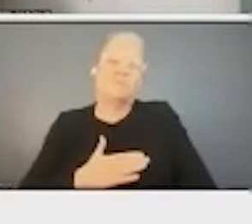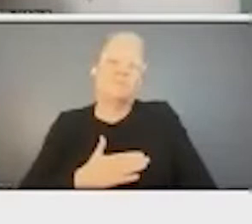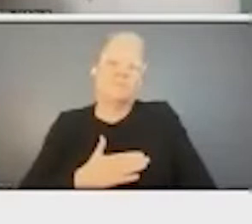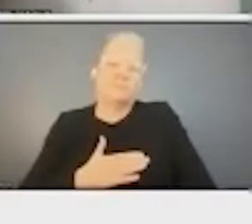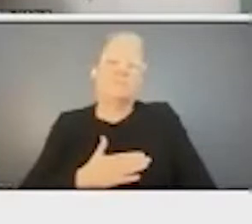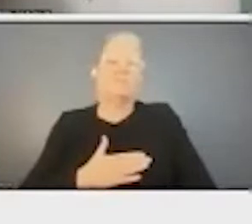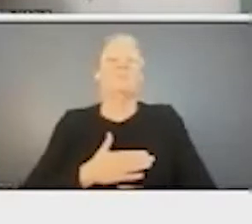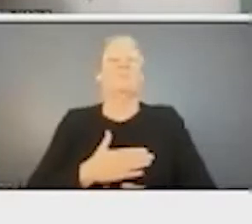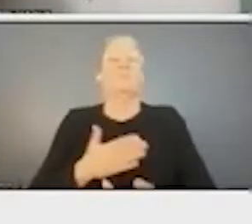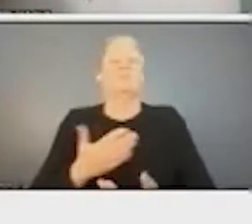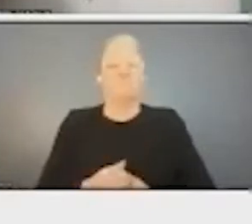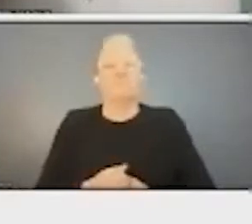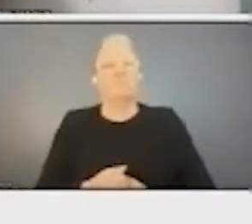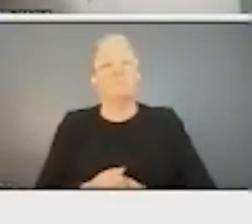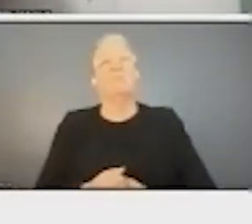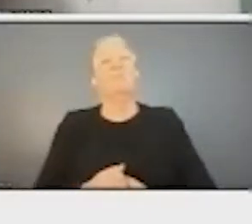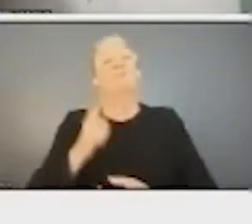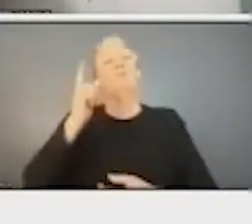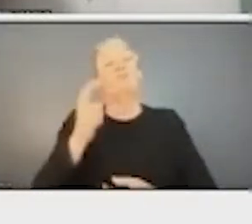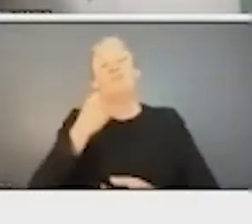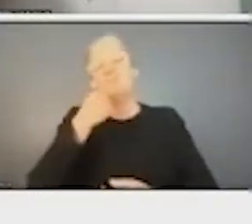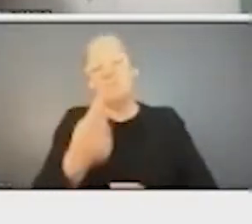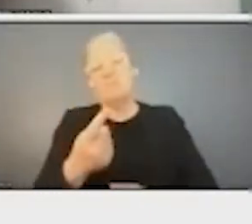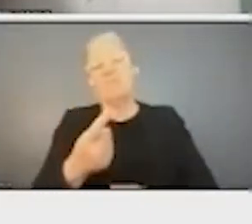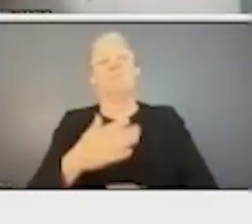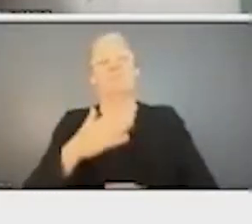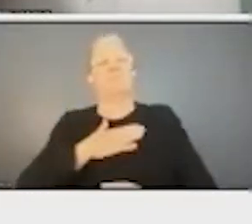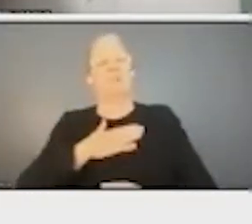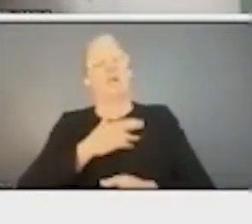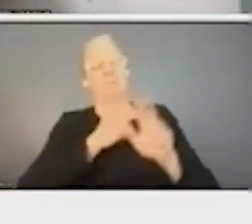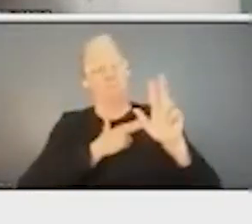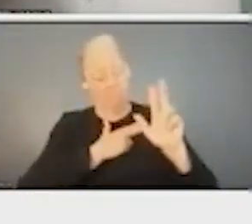أن أبدأ بالتوضيح هنا